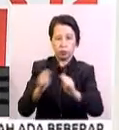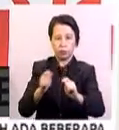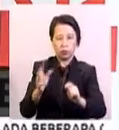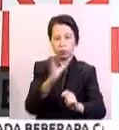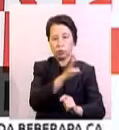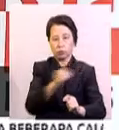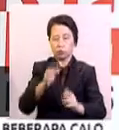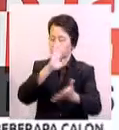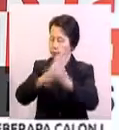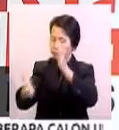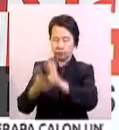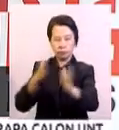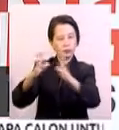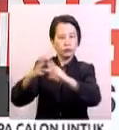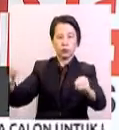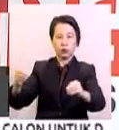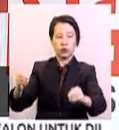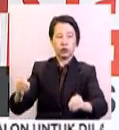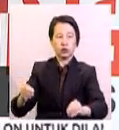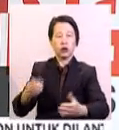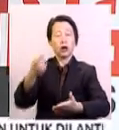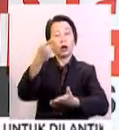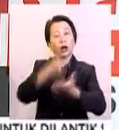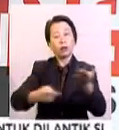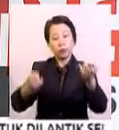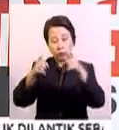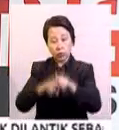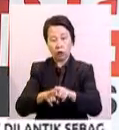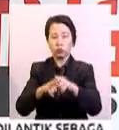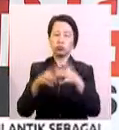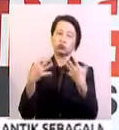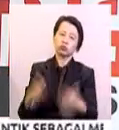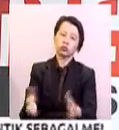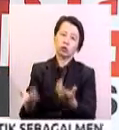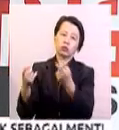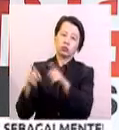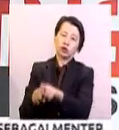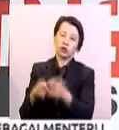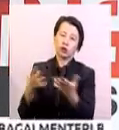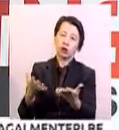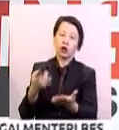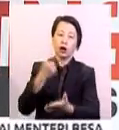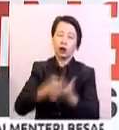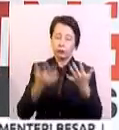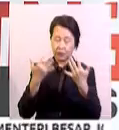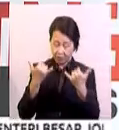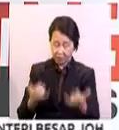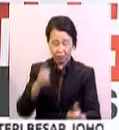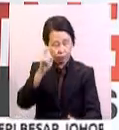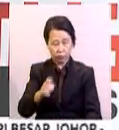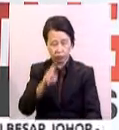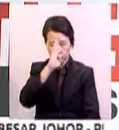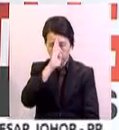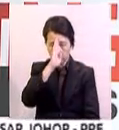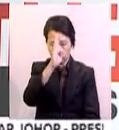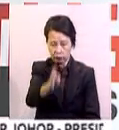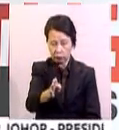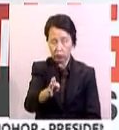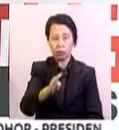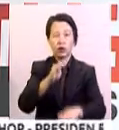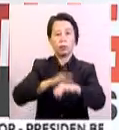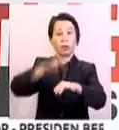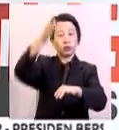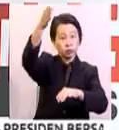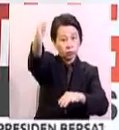seterusnya diselesaikan. Tetapi apa yang telah berlaku sudah pun berlaku. Apa yang nak difokuskan sekarang adalah masa